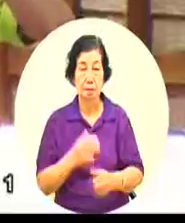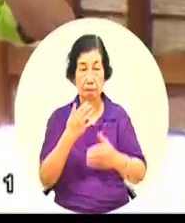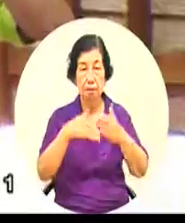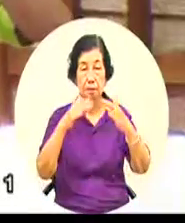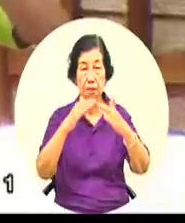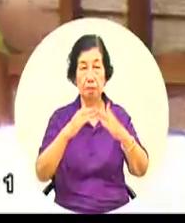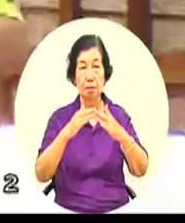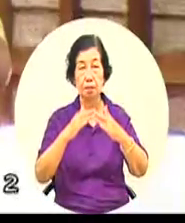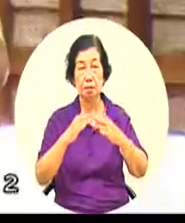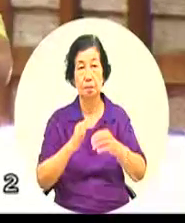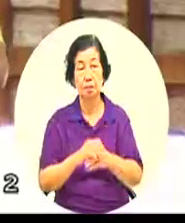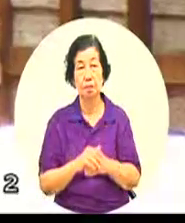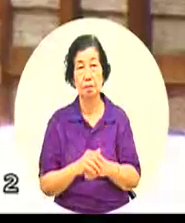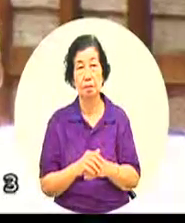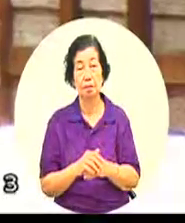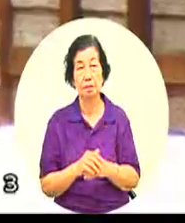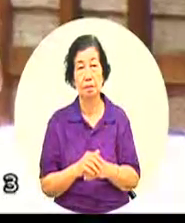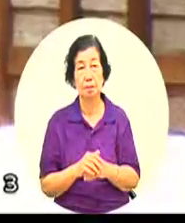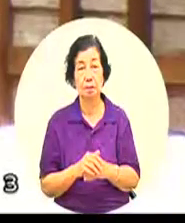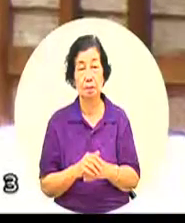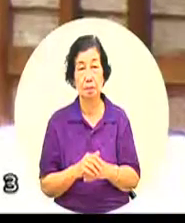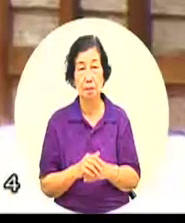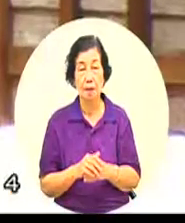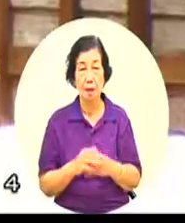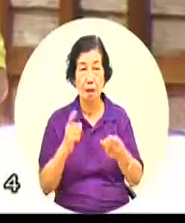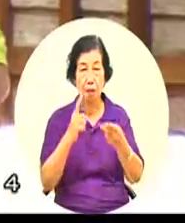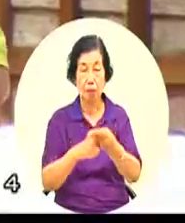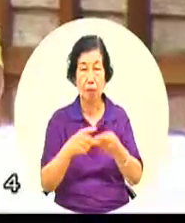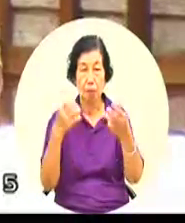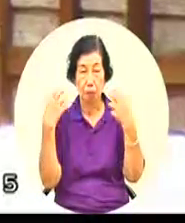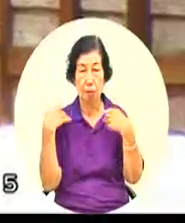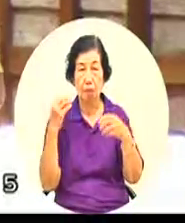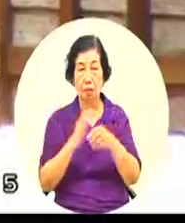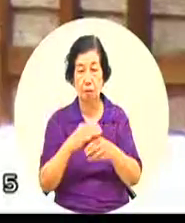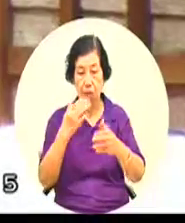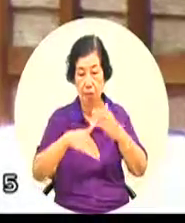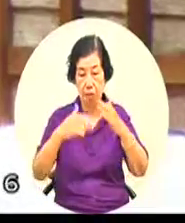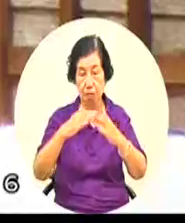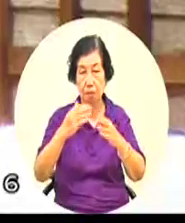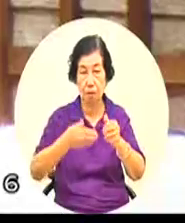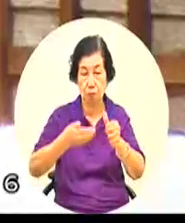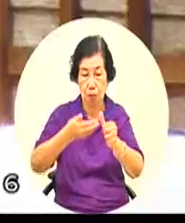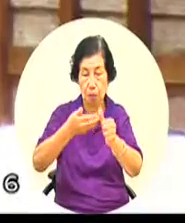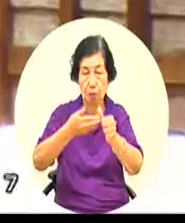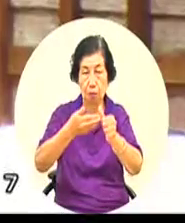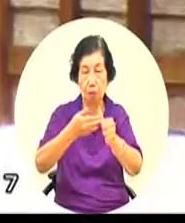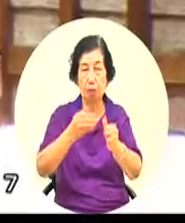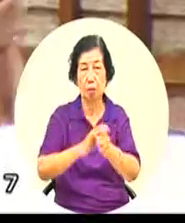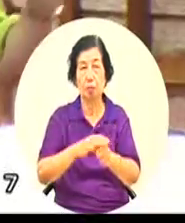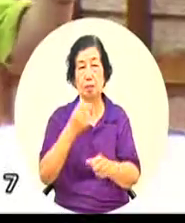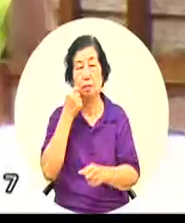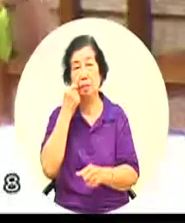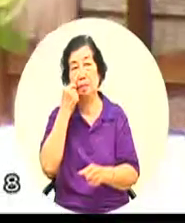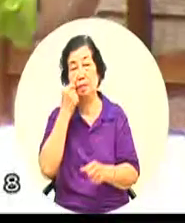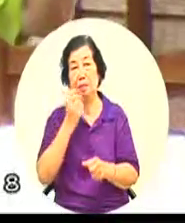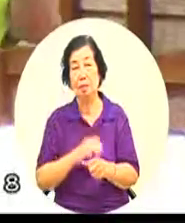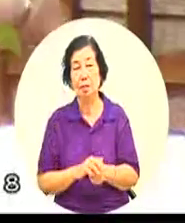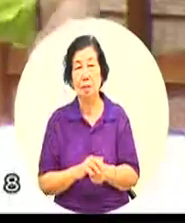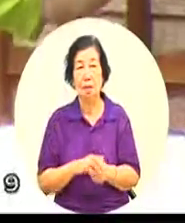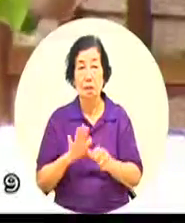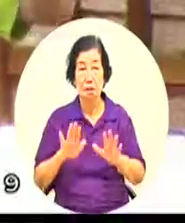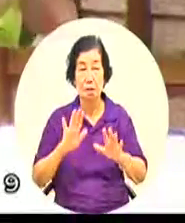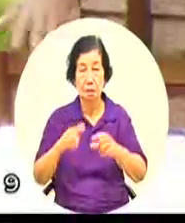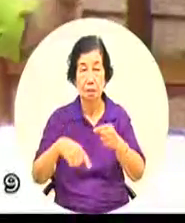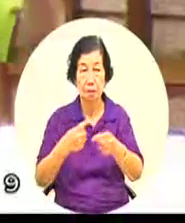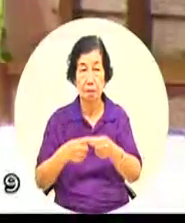啊，啊、哦、这个有关这个主任呐、啊，还有这个校长这个栽培啊，是的确不容易啦。啊、哦，像现在我们今年就在